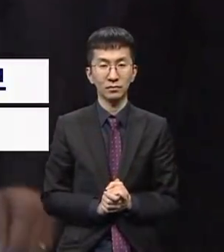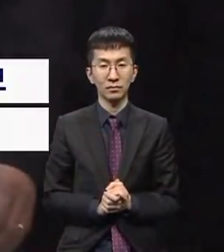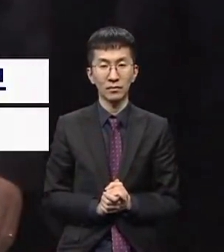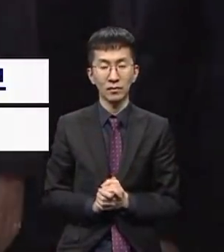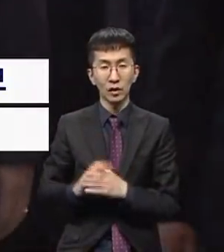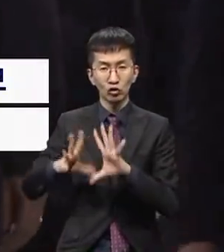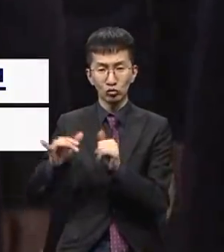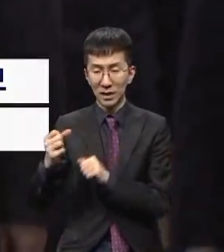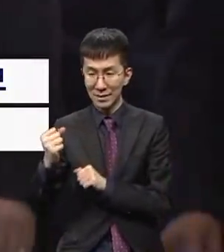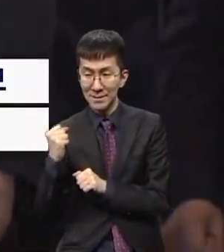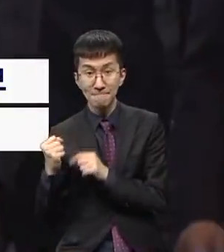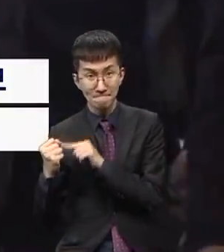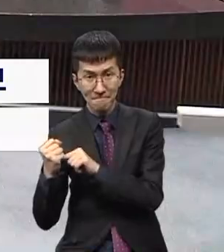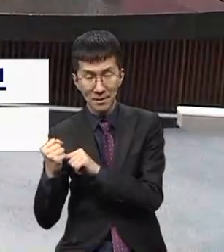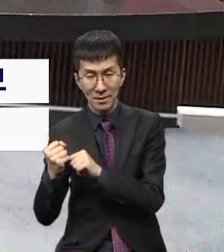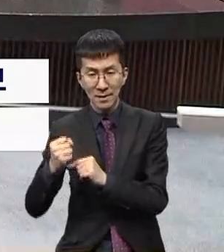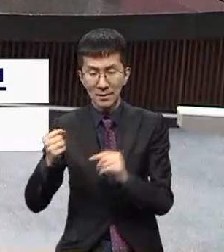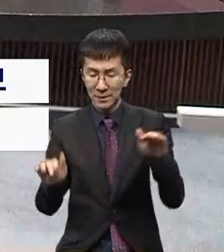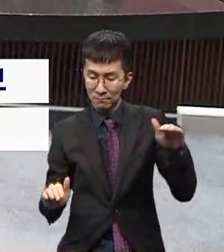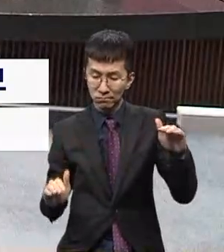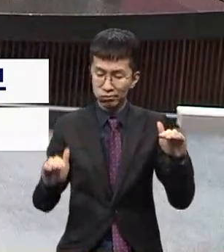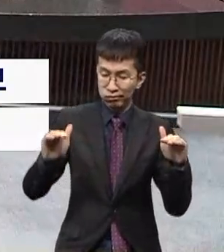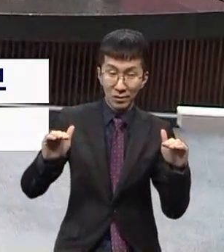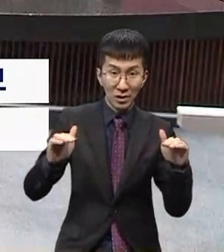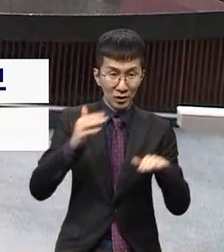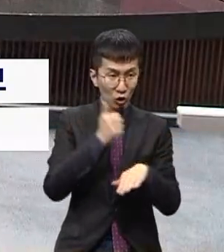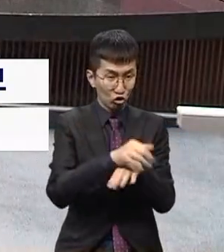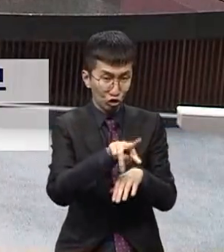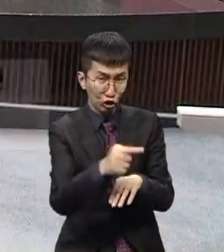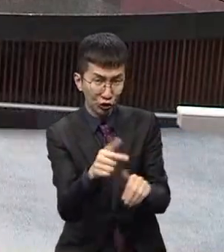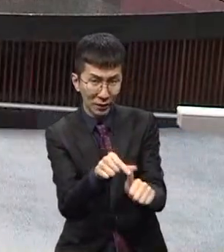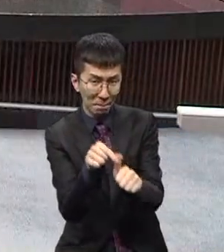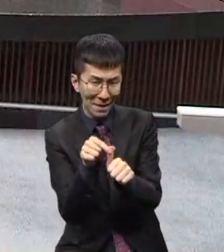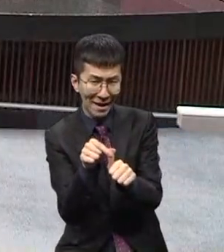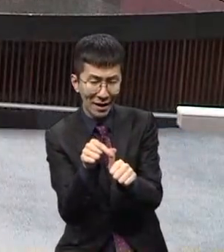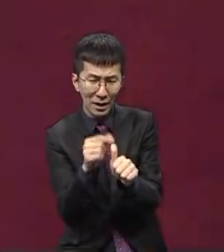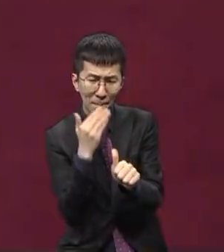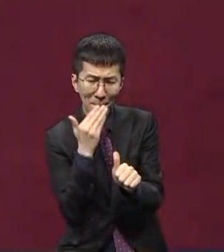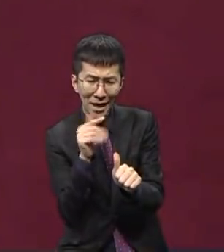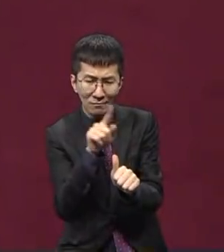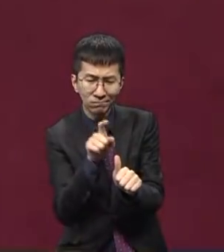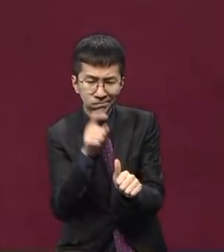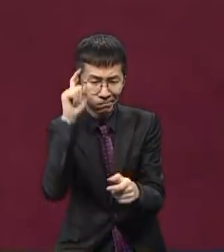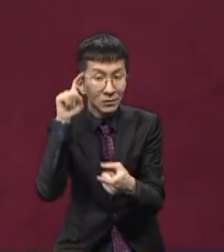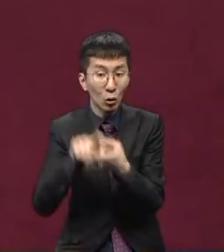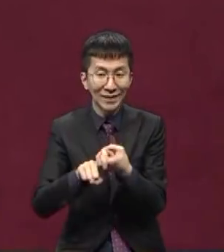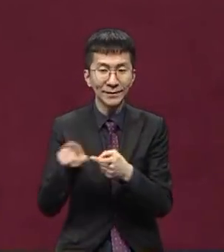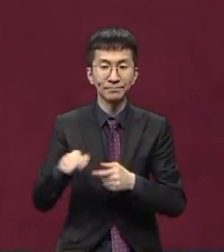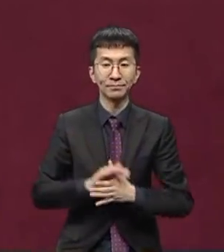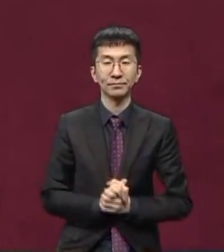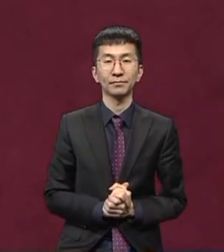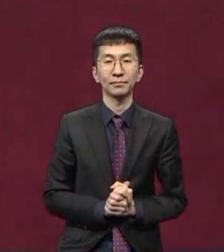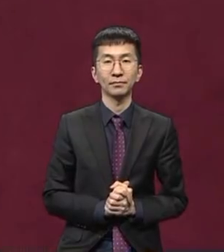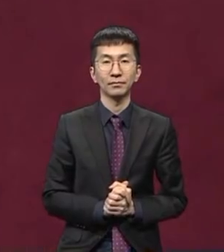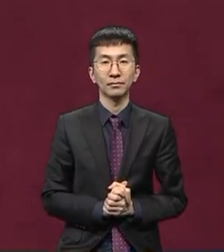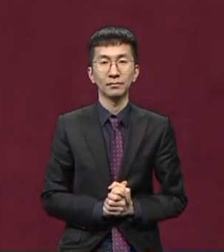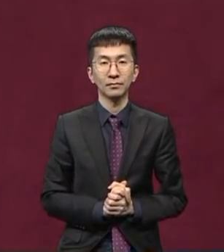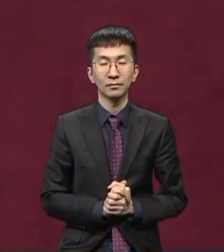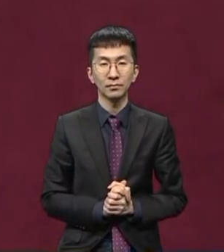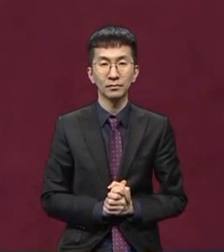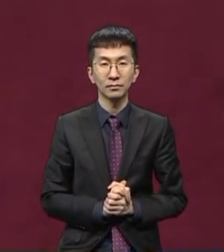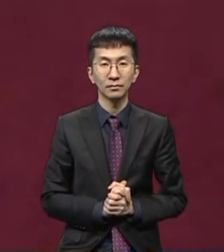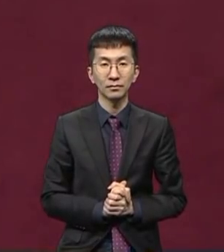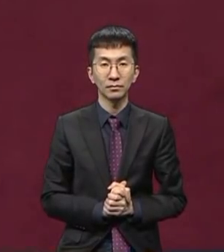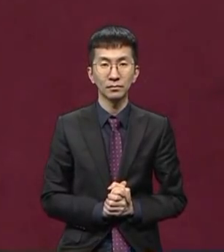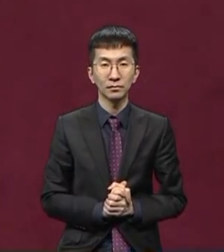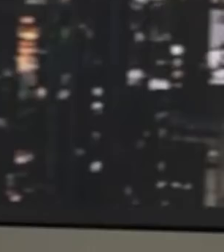영향력을 회복하면서 윤 전 총장마저 끌어들일 동력을 확보할지가 야권의 관전 포인트입니다. SBS